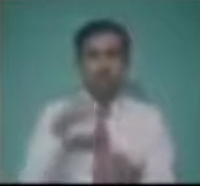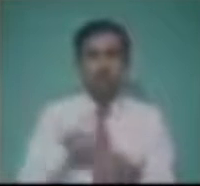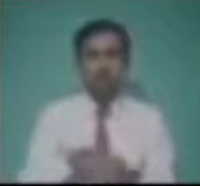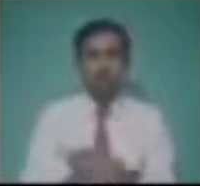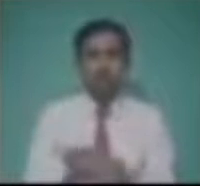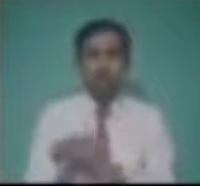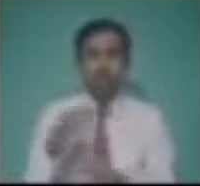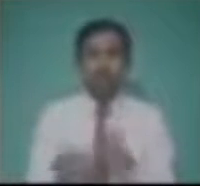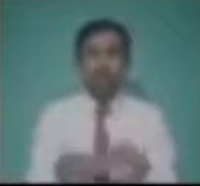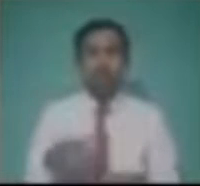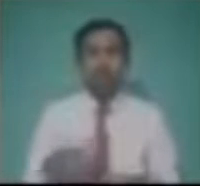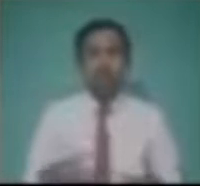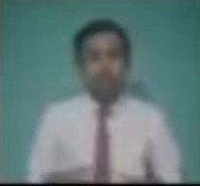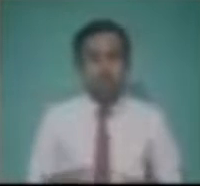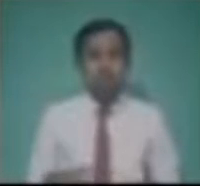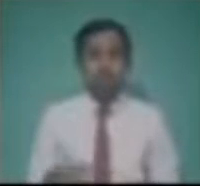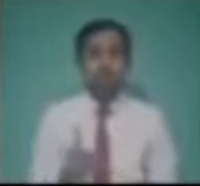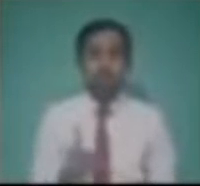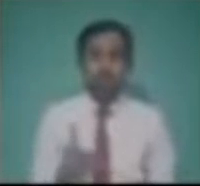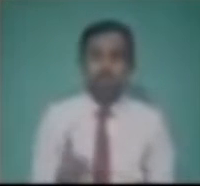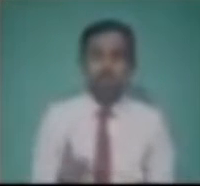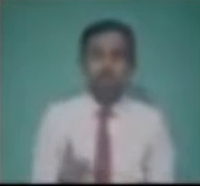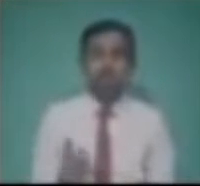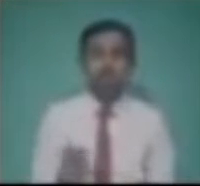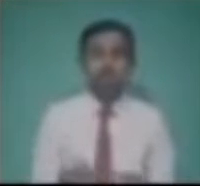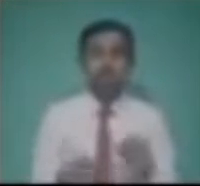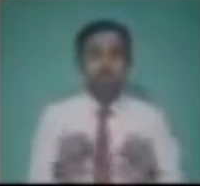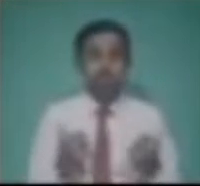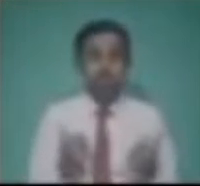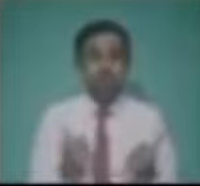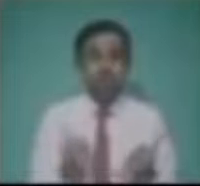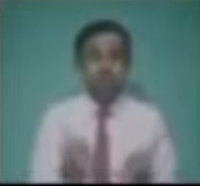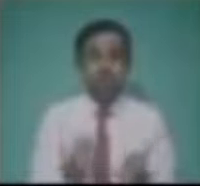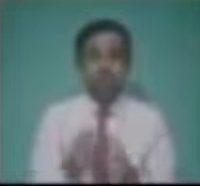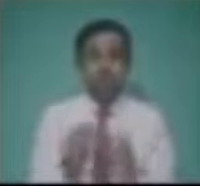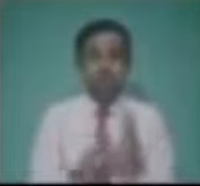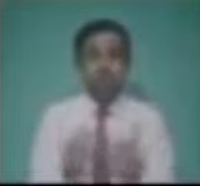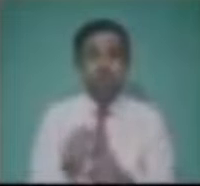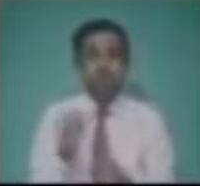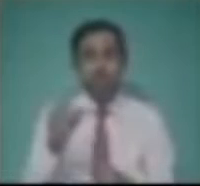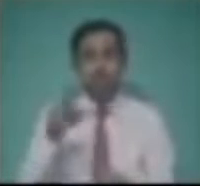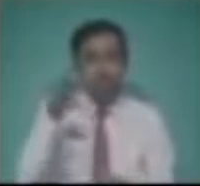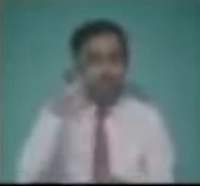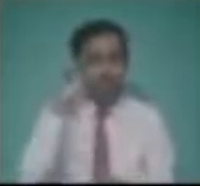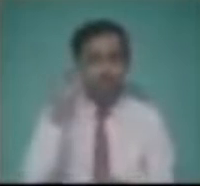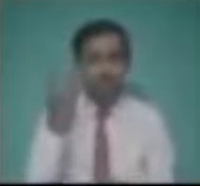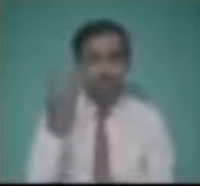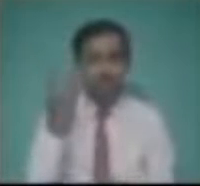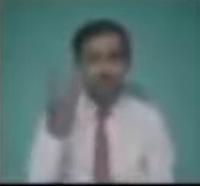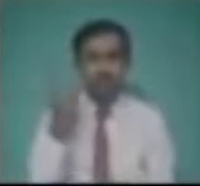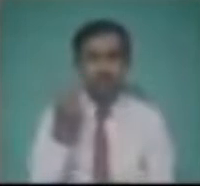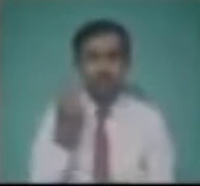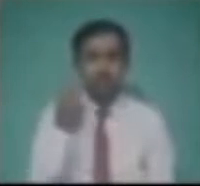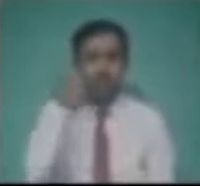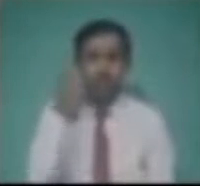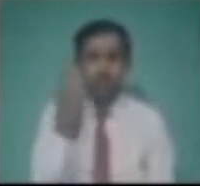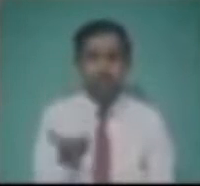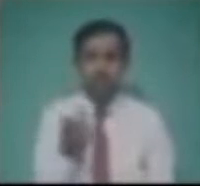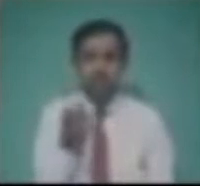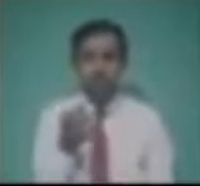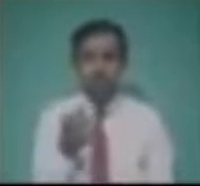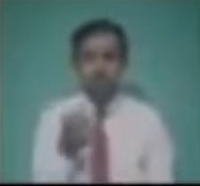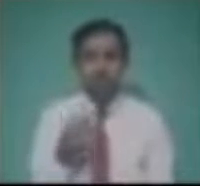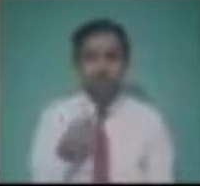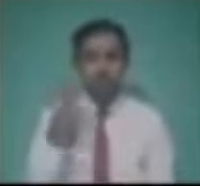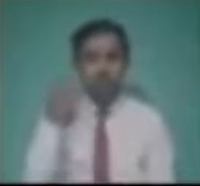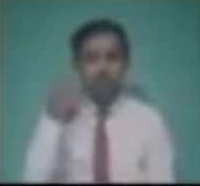රටේ ජනතාවගේ දුක බඩේ ගින්න ඒ ජනතාව ජීවත් වෙන හැටි ඒ වගේ මන්ත්‍රීවරුන්ට තේරෙන්නේ නැහැ ආර්ථික විශේෂඥ වුණාට